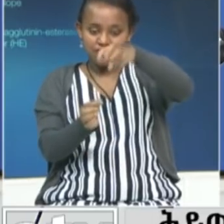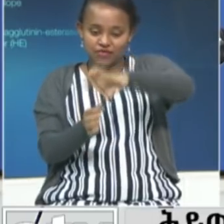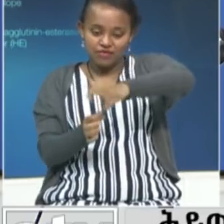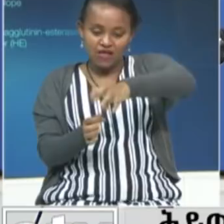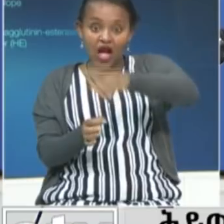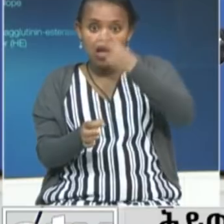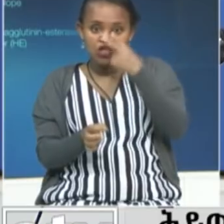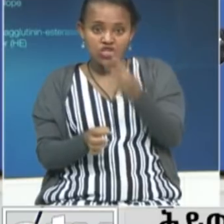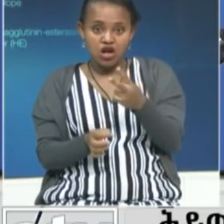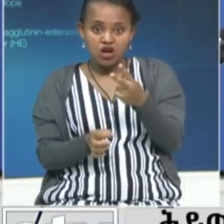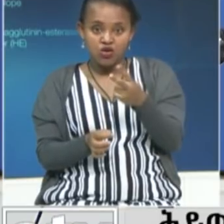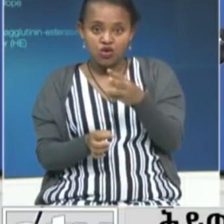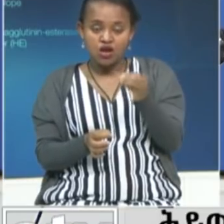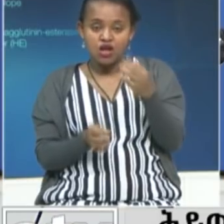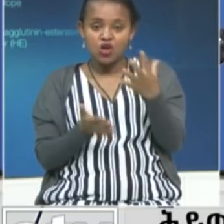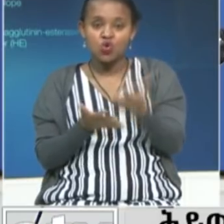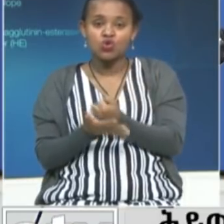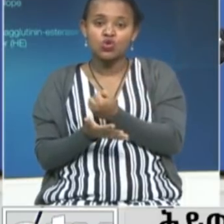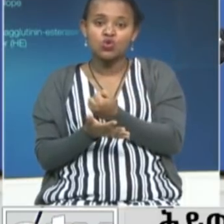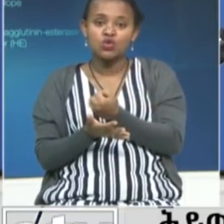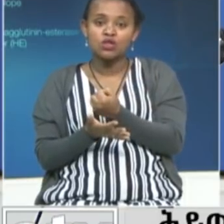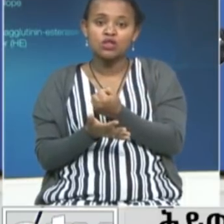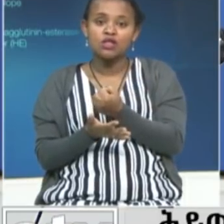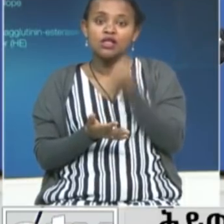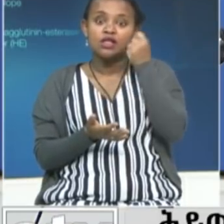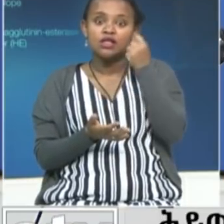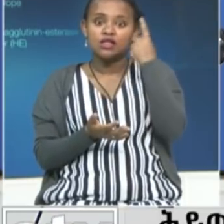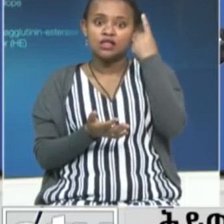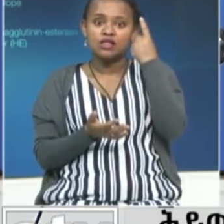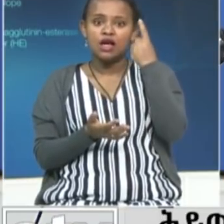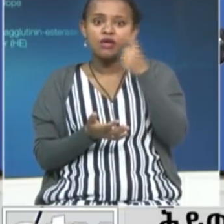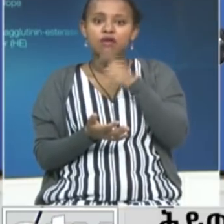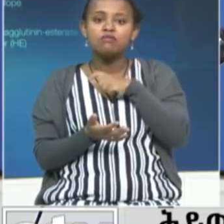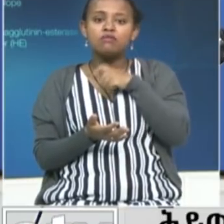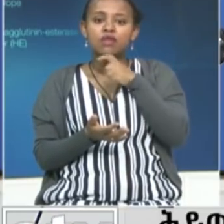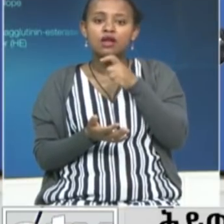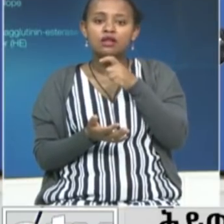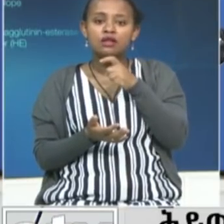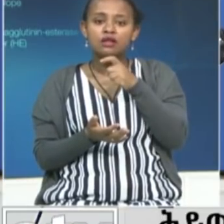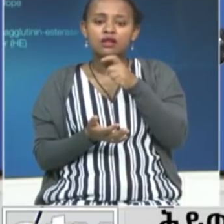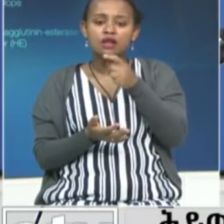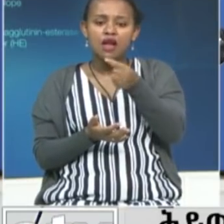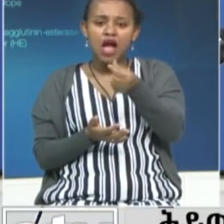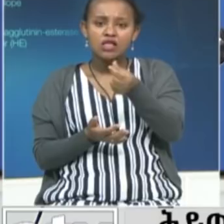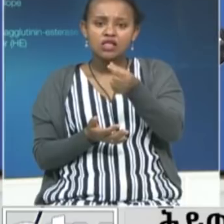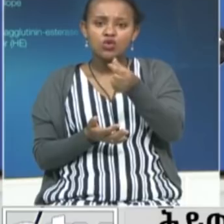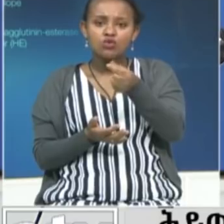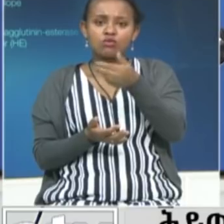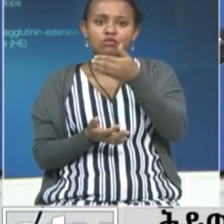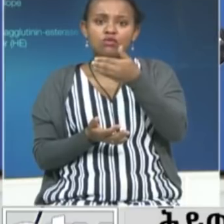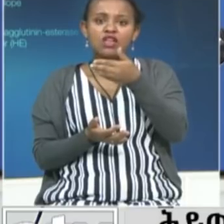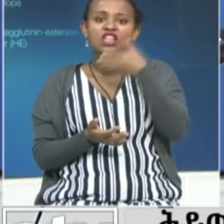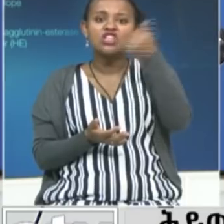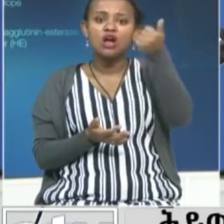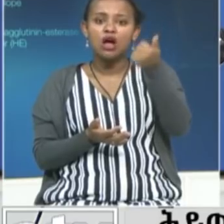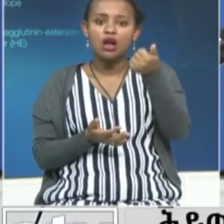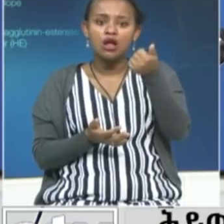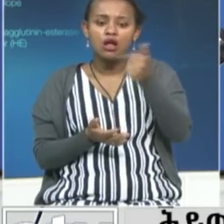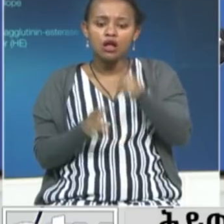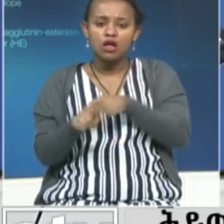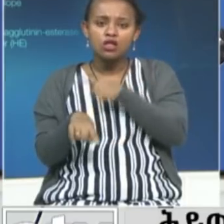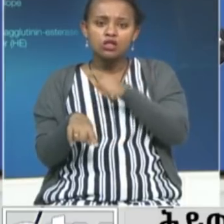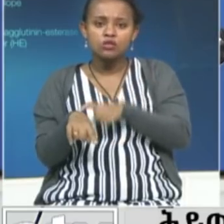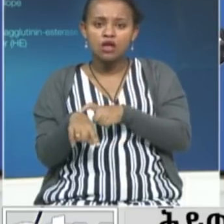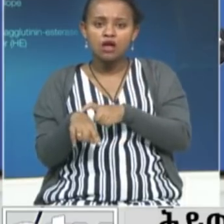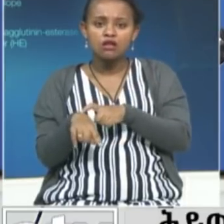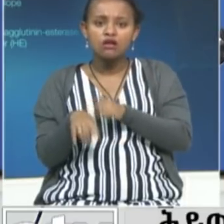እኔ ከወሰድኩት ትንሽ ግንዛቤ ብረት ላስቲክ ነገሮች ራሱ ከብረት የተሻለ ረጅም ሰዓት